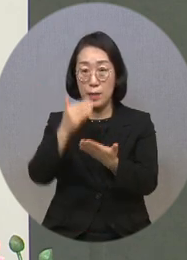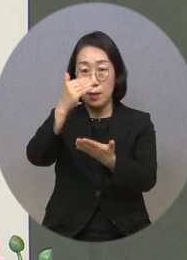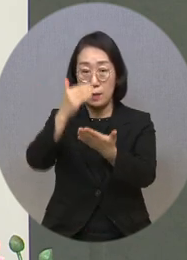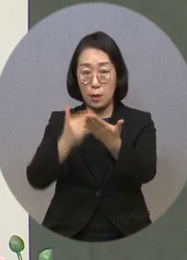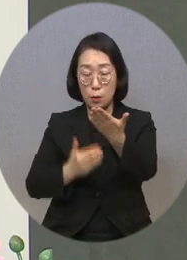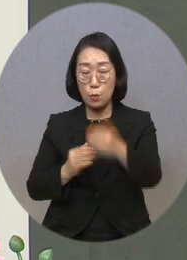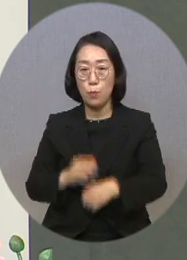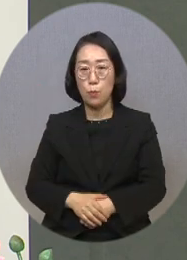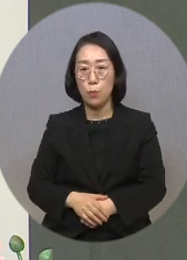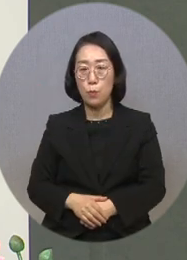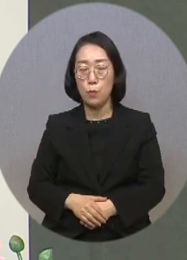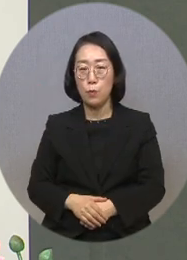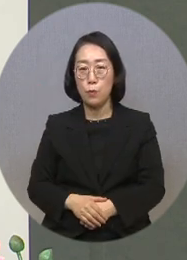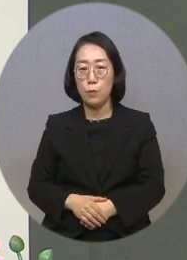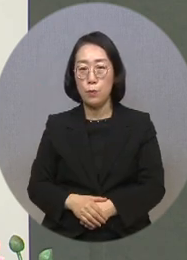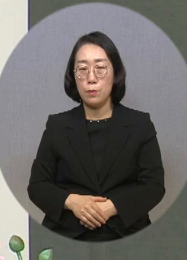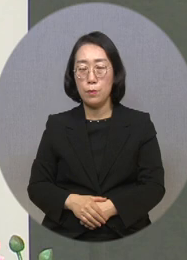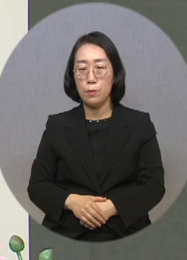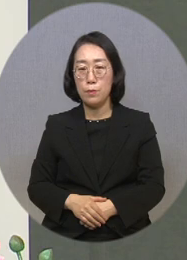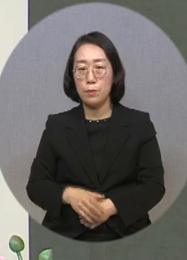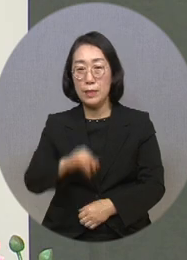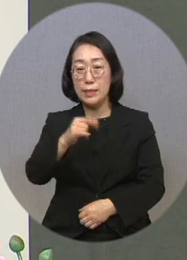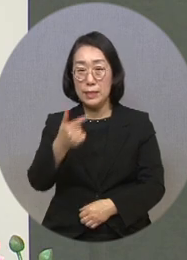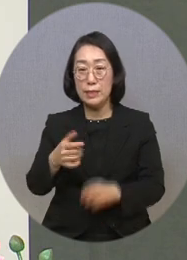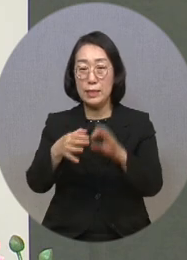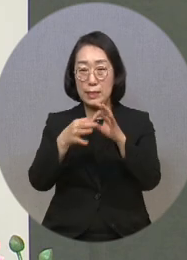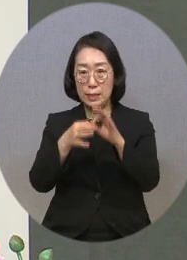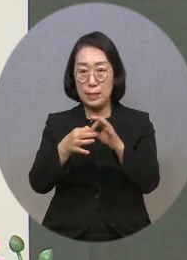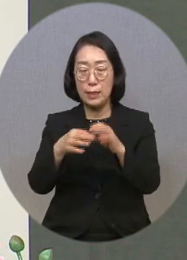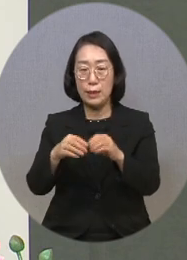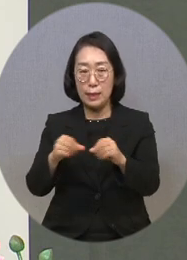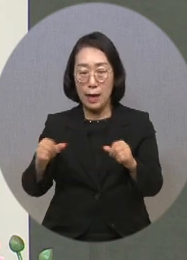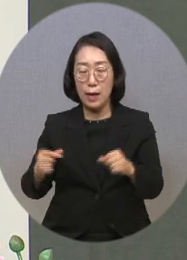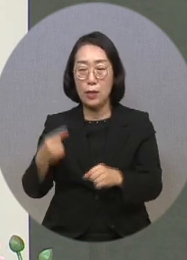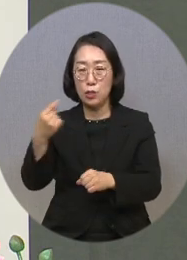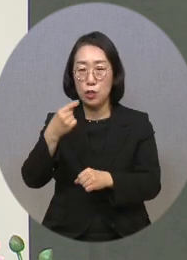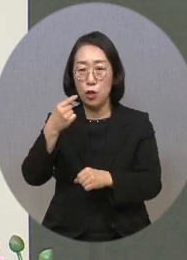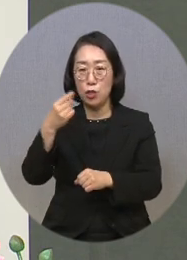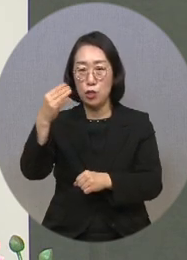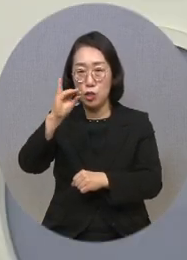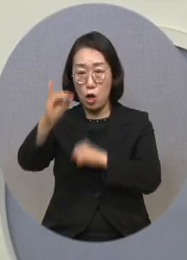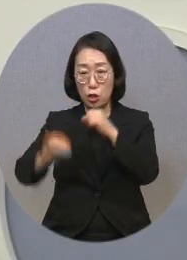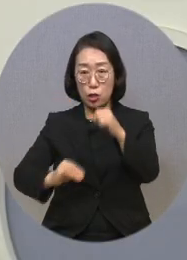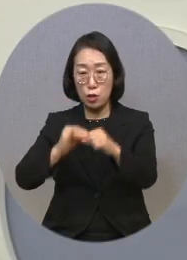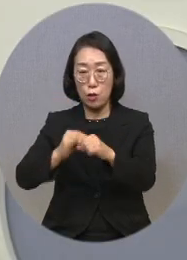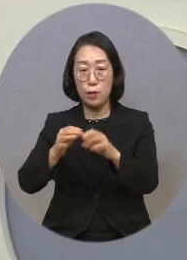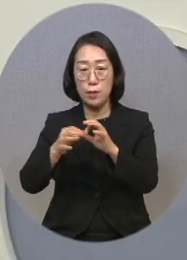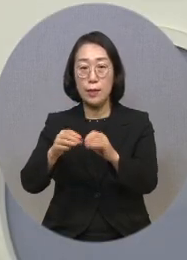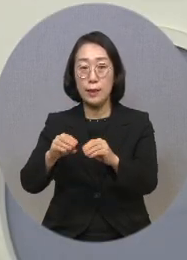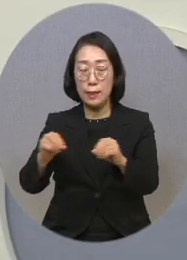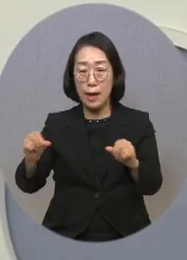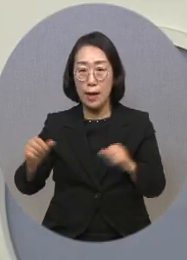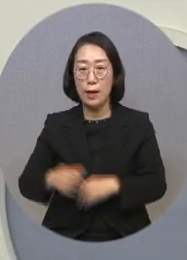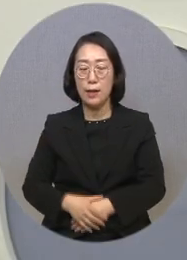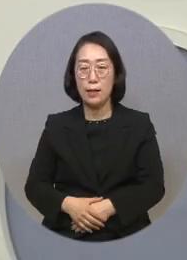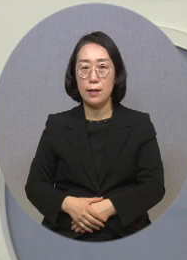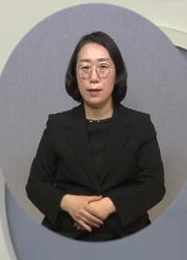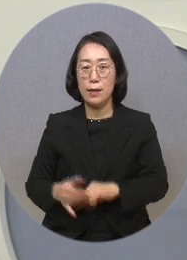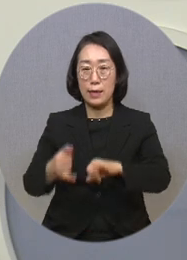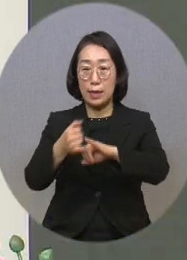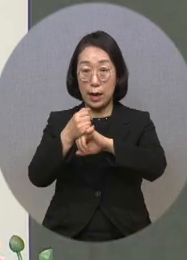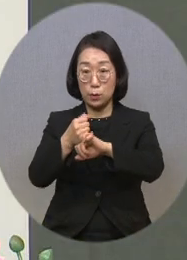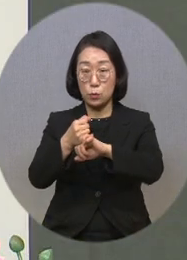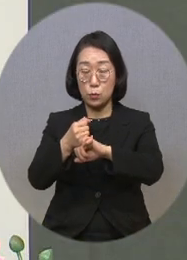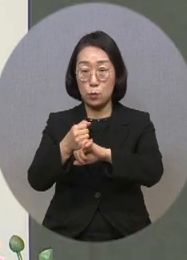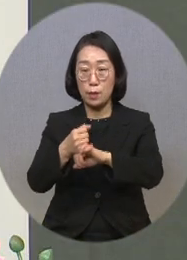예언서라는 내용으로 네. 신의 땅, 또 네. 천년의 땅, 뭐 이런 네, 그 제호로 약속의 땅, 네. 약속의